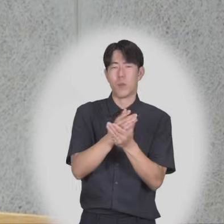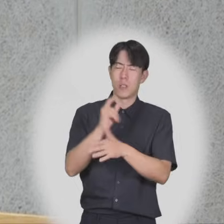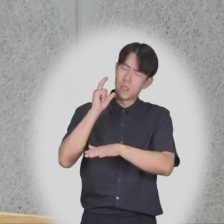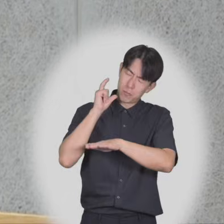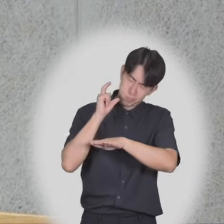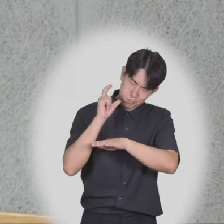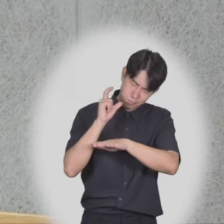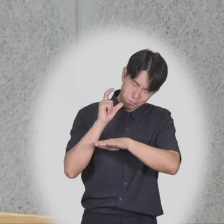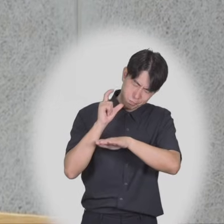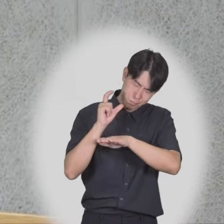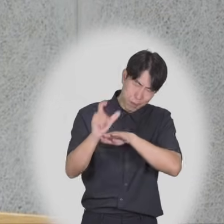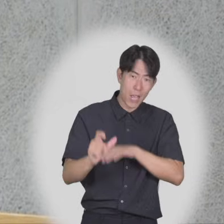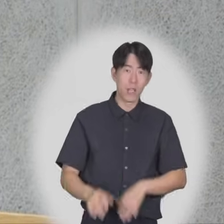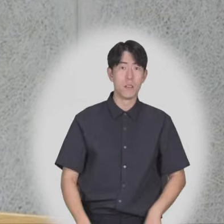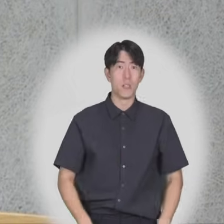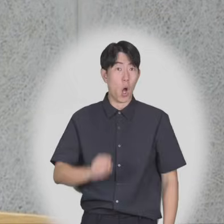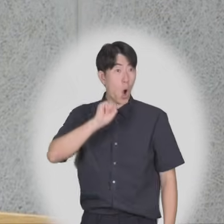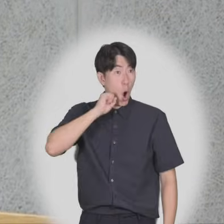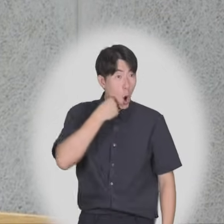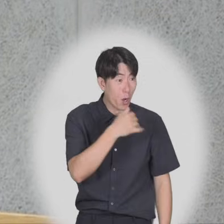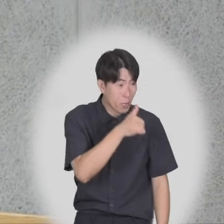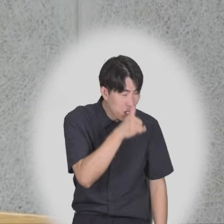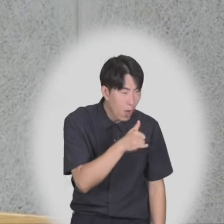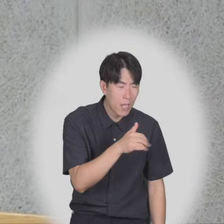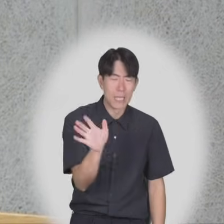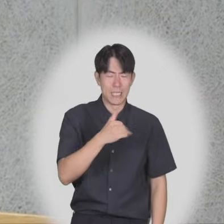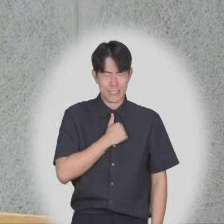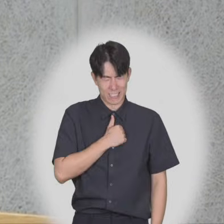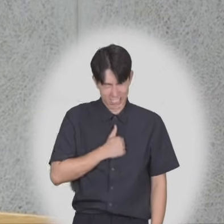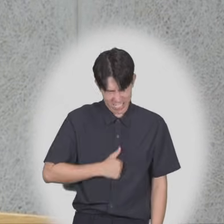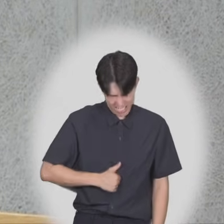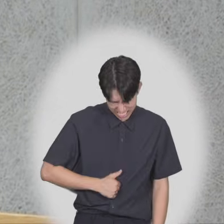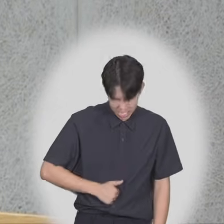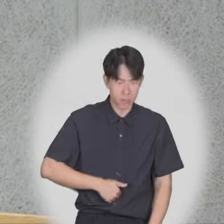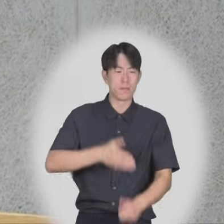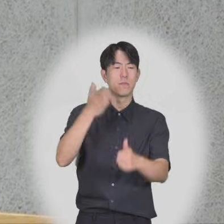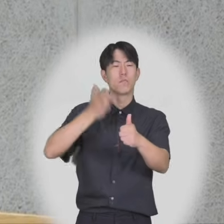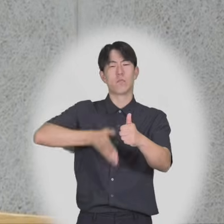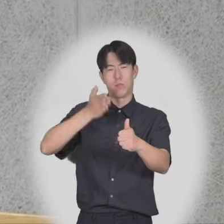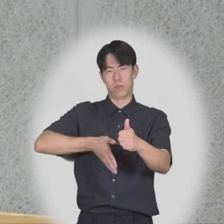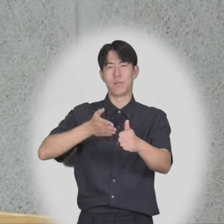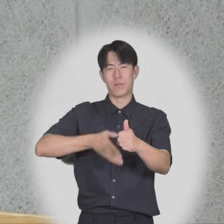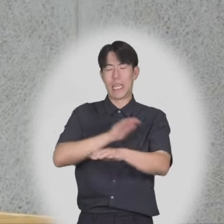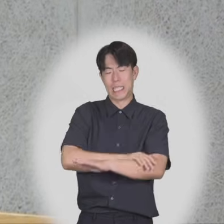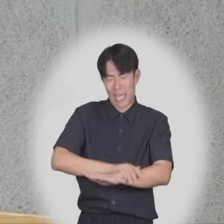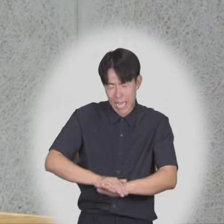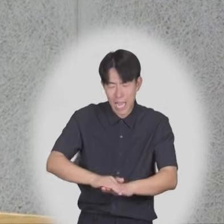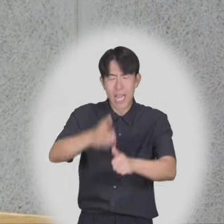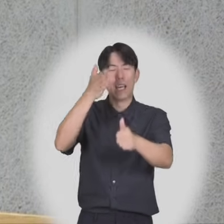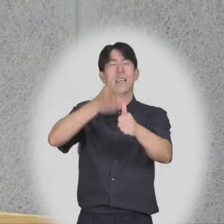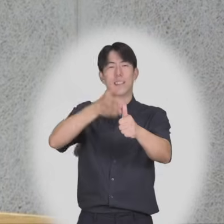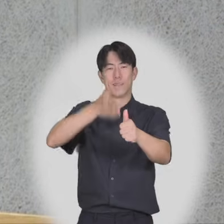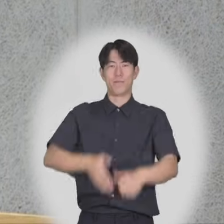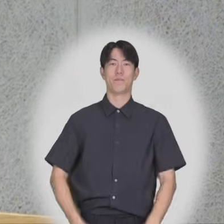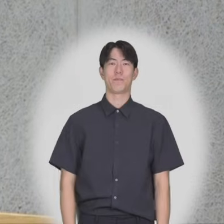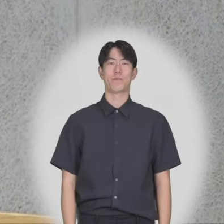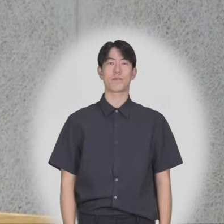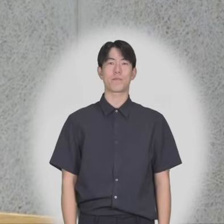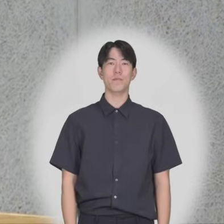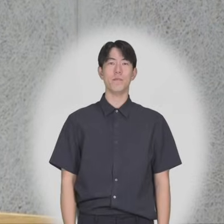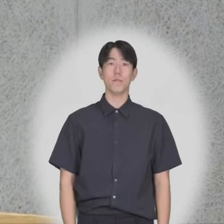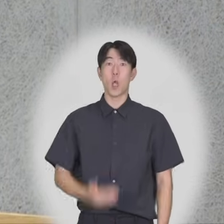한결같이 어려움이 있어도 그거를 잘 견뎌내는 그런 신뢰가 가는 사람, 그런 마음이 되어야 합니다.